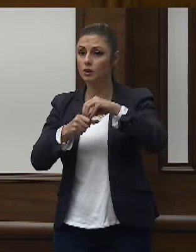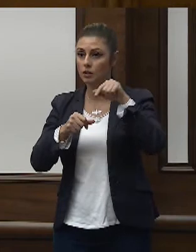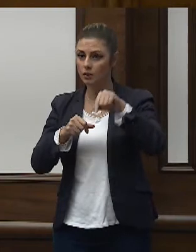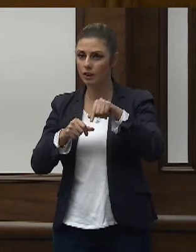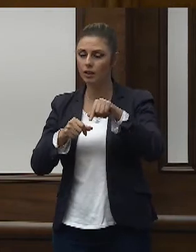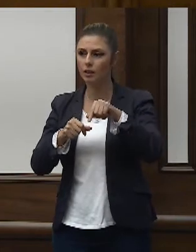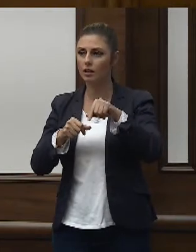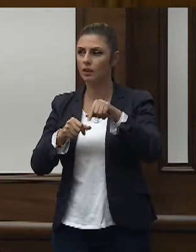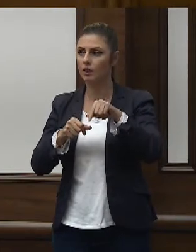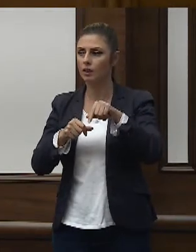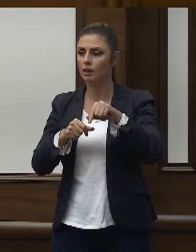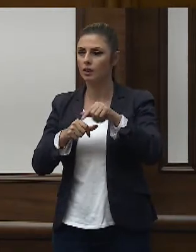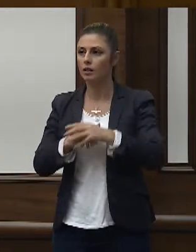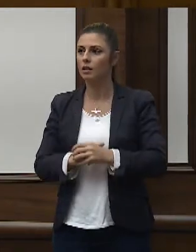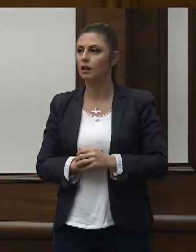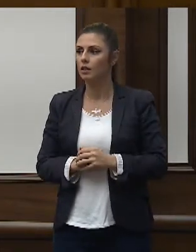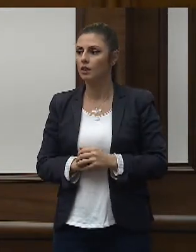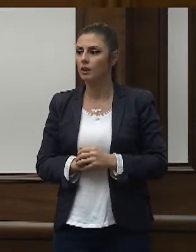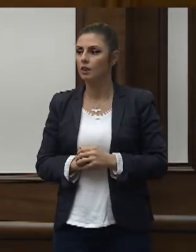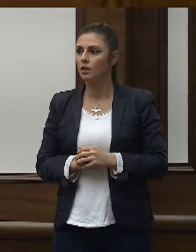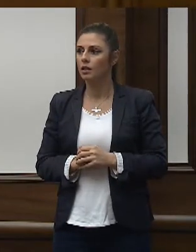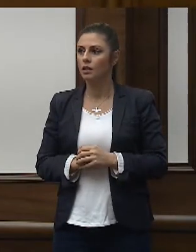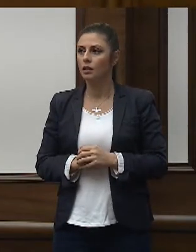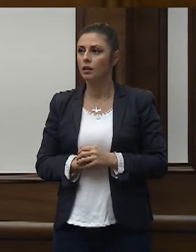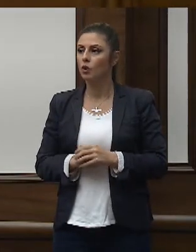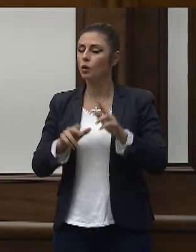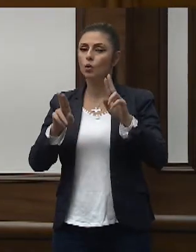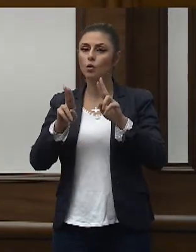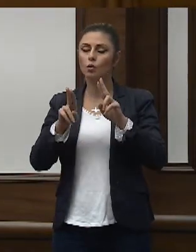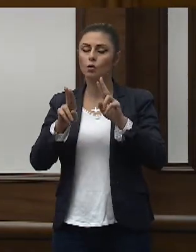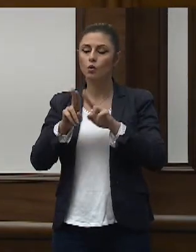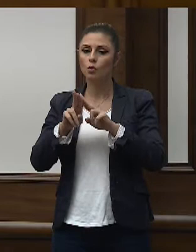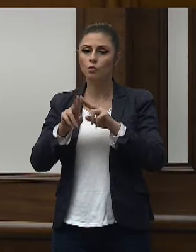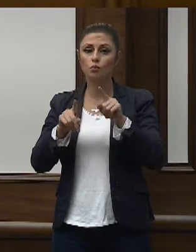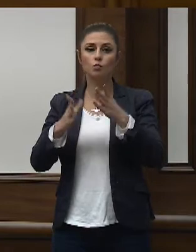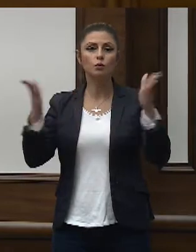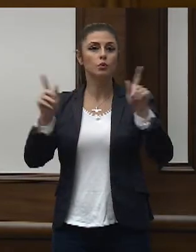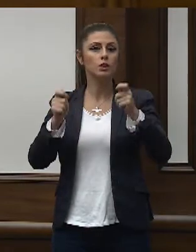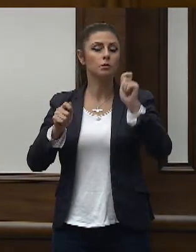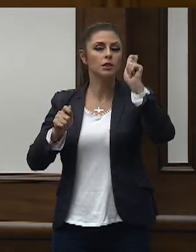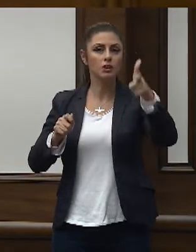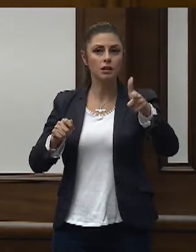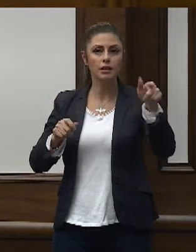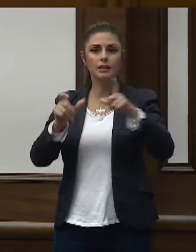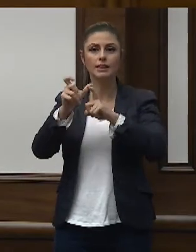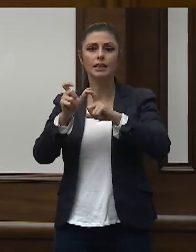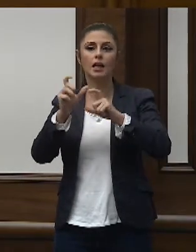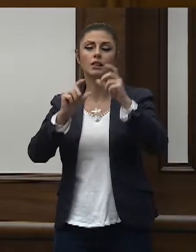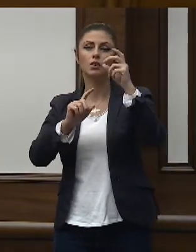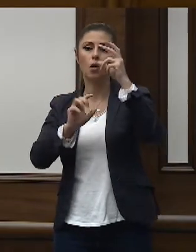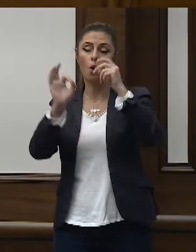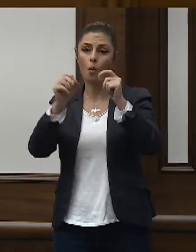Tek madde midir bu? Tek maddedir. Buyurun. Komisyon görüşü. Büyükçekmece ilçesi Sinanoba